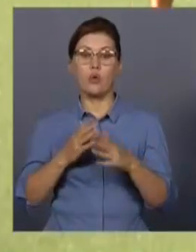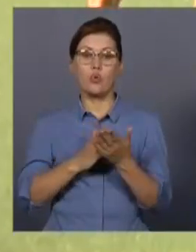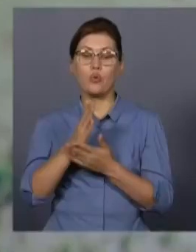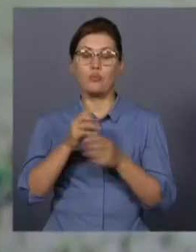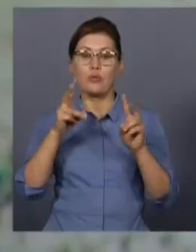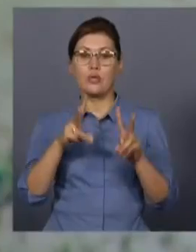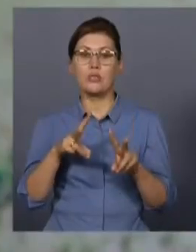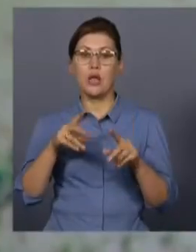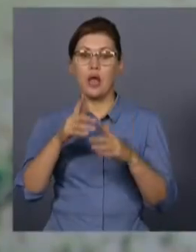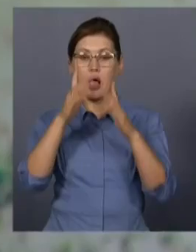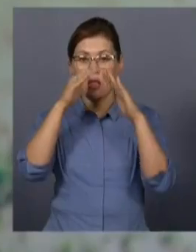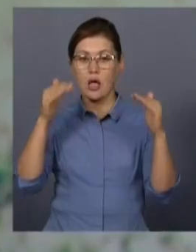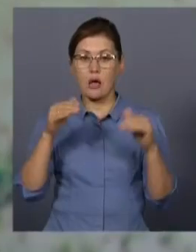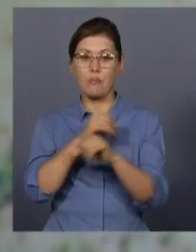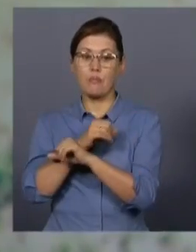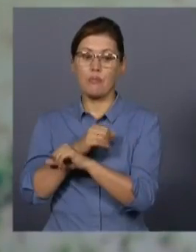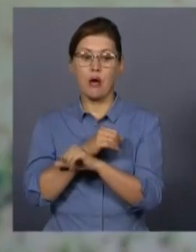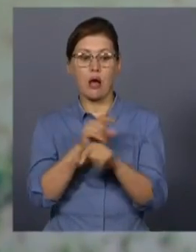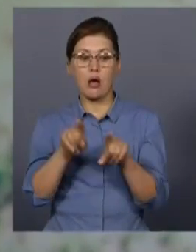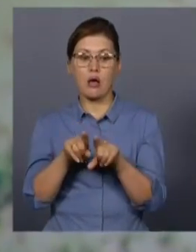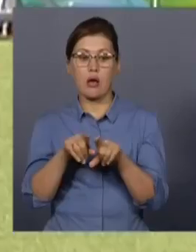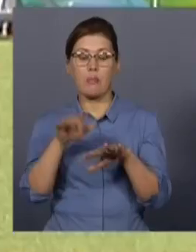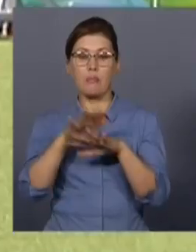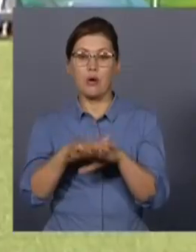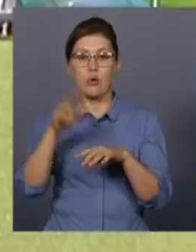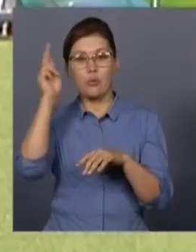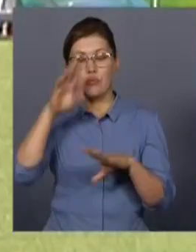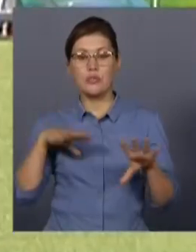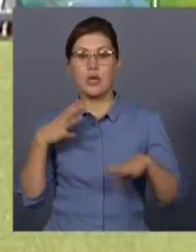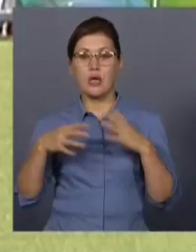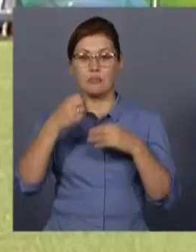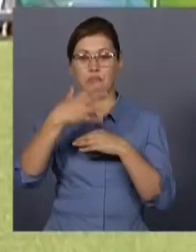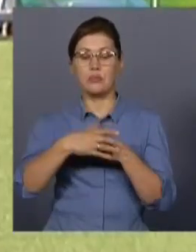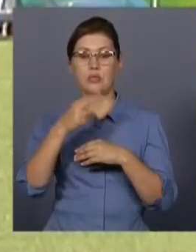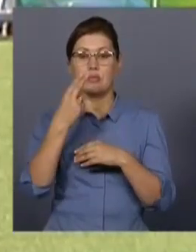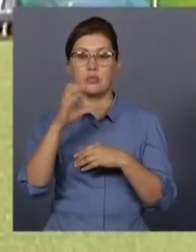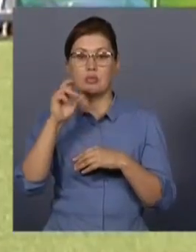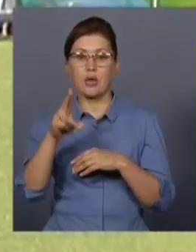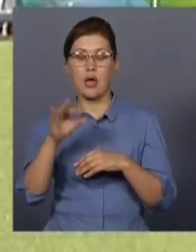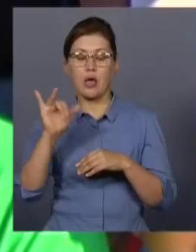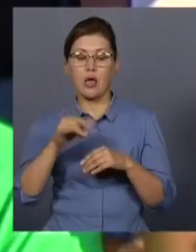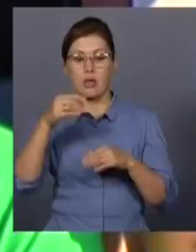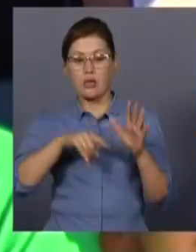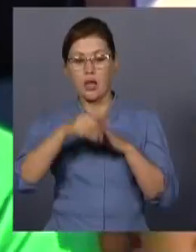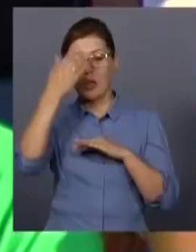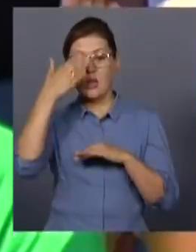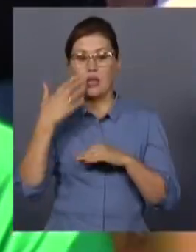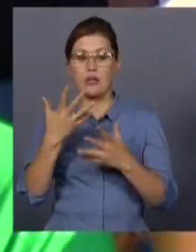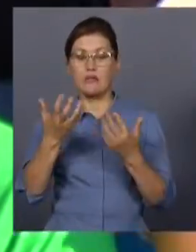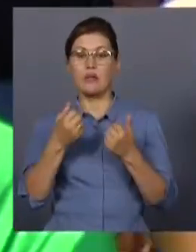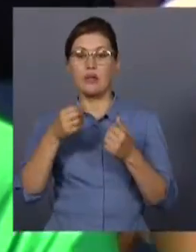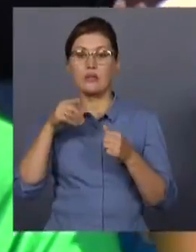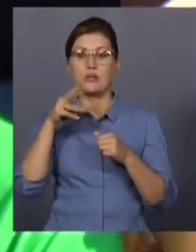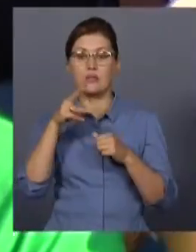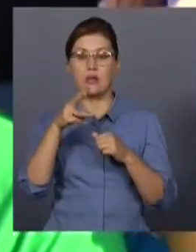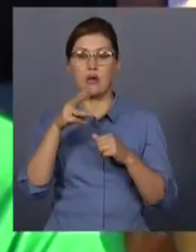специальном лагере. Он расположен в живописном уголке на базе учебно-тренировочного центра ЦСКА. С начала лета здесь приняли свыше